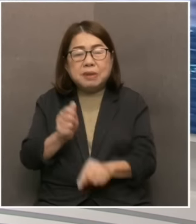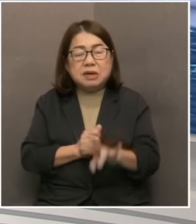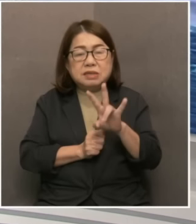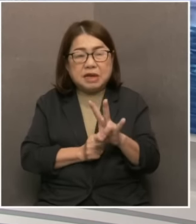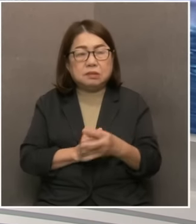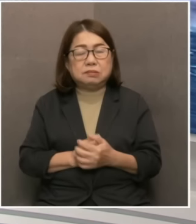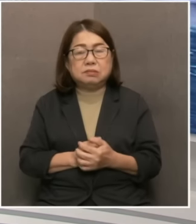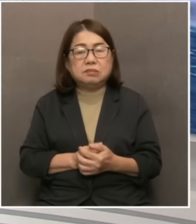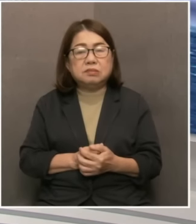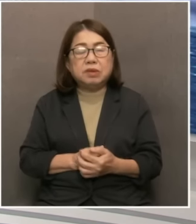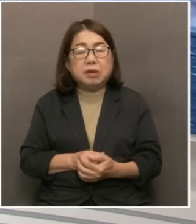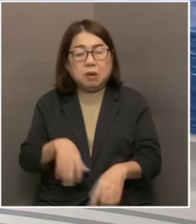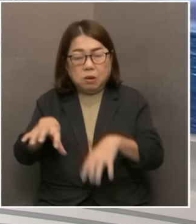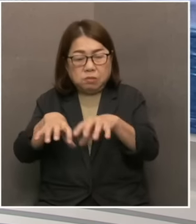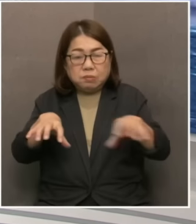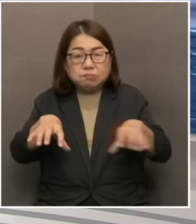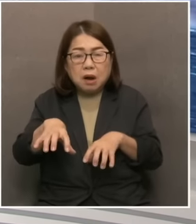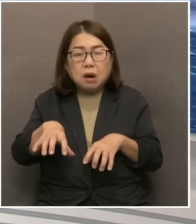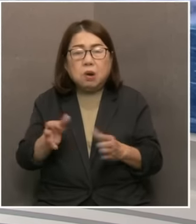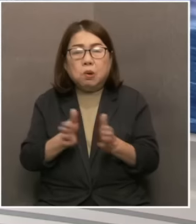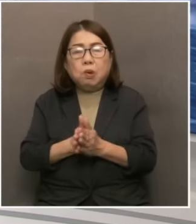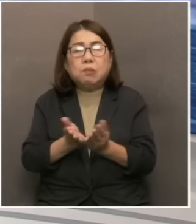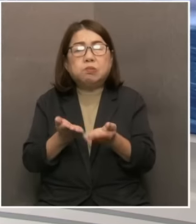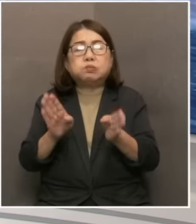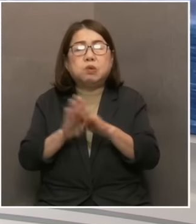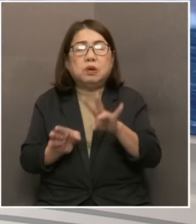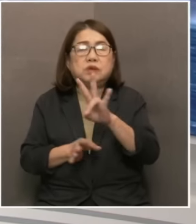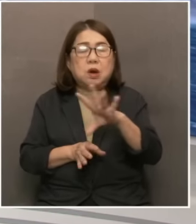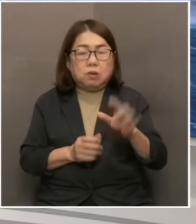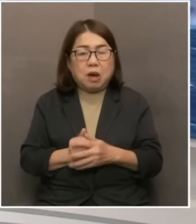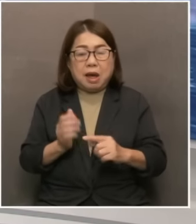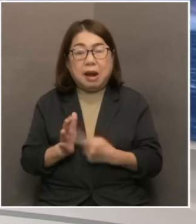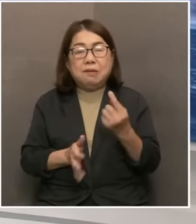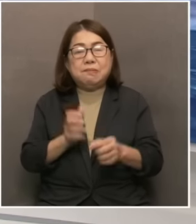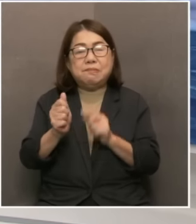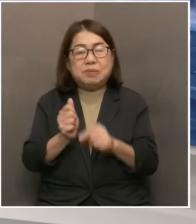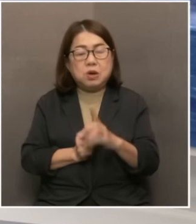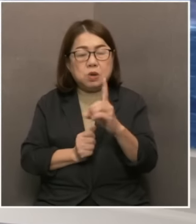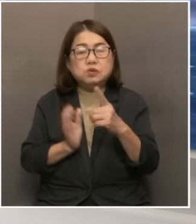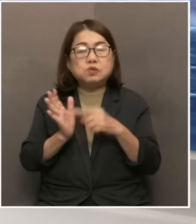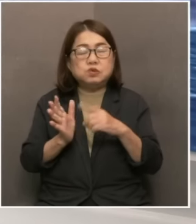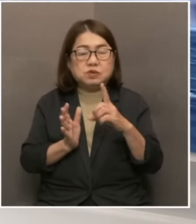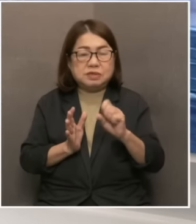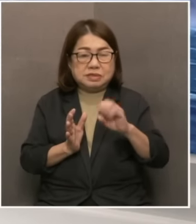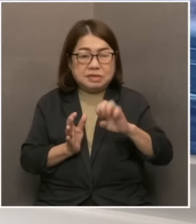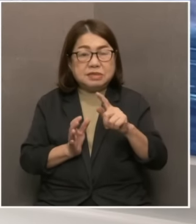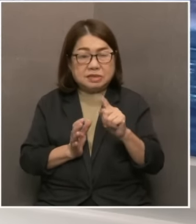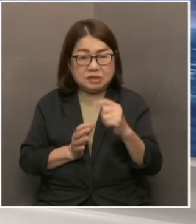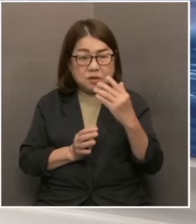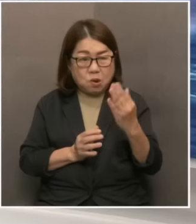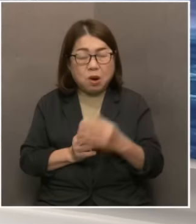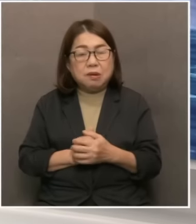จุ 731ครัวเรือนมาไล่เรียนกันเลยเริ่มจากเขตดุสิตนะคะก็จะมีพื้นที่ประมาณ